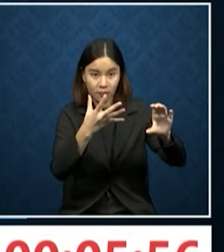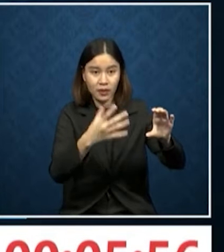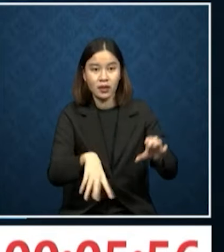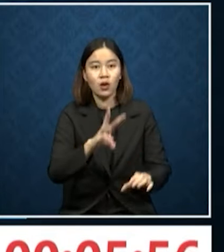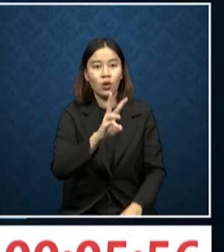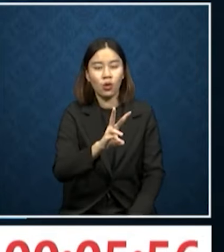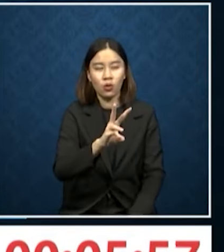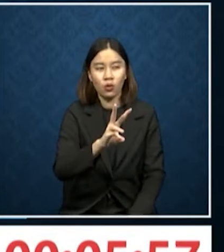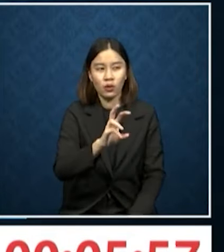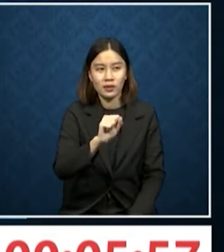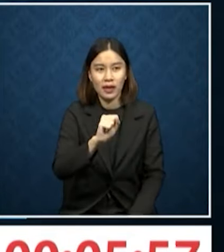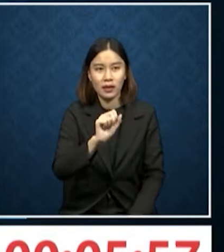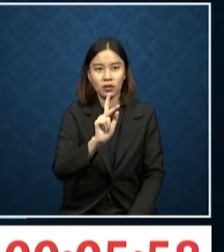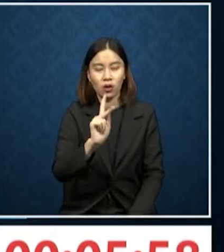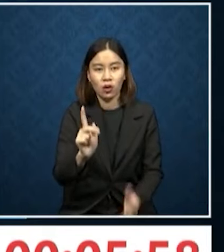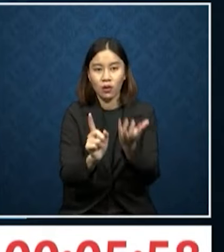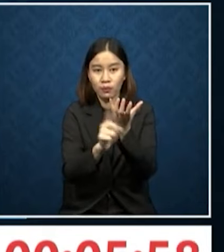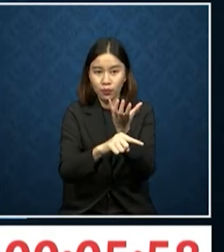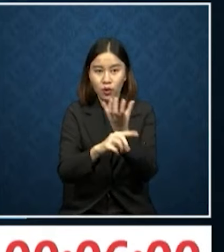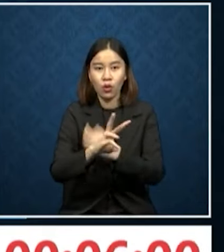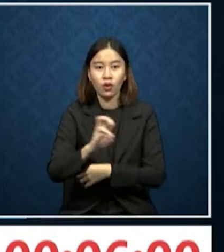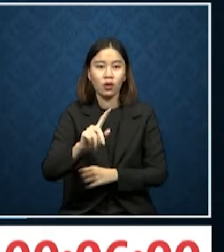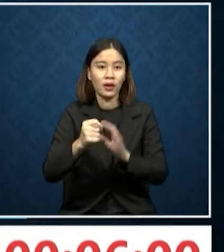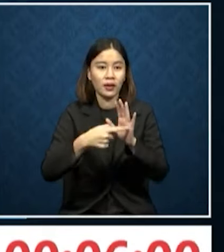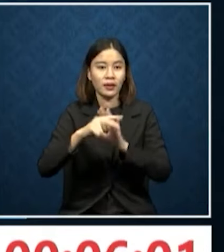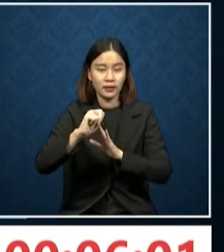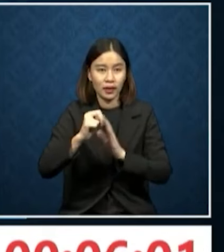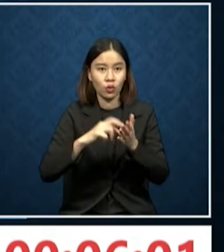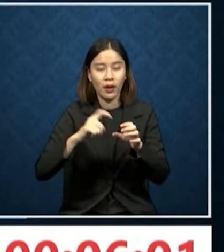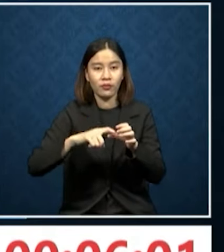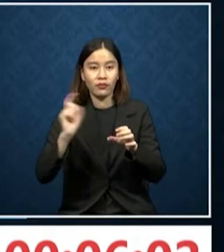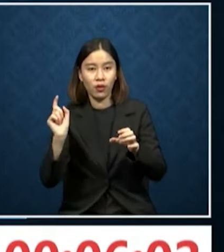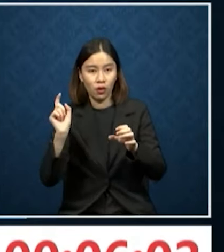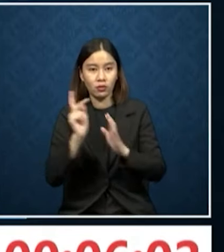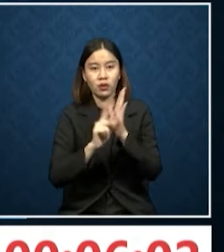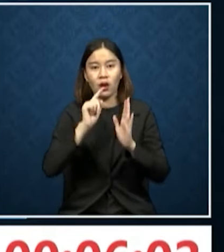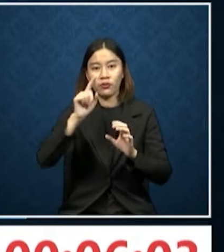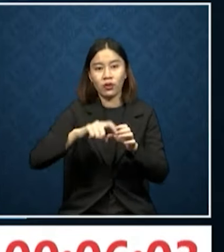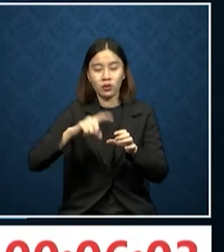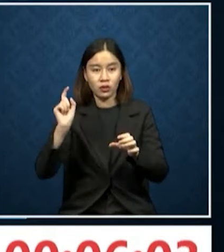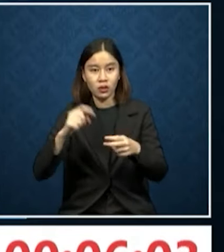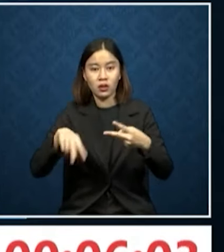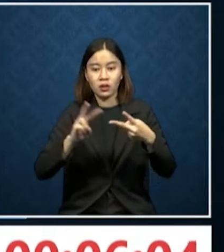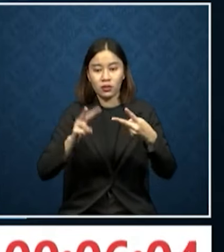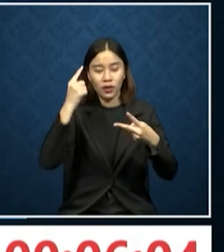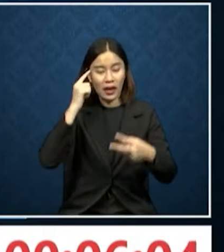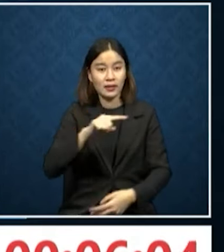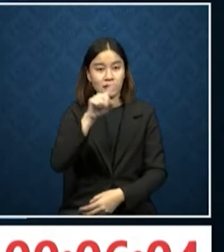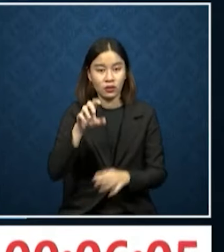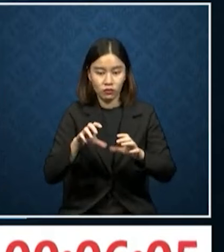วน600,000กิโลหรือ600ตันให้ถอนอายัดส่วนยางที่ต้องสงสั